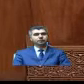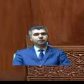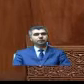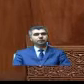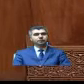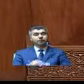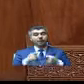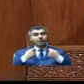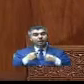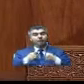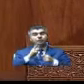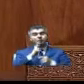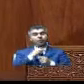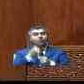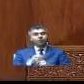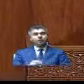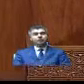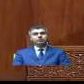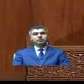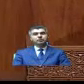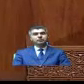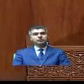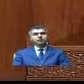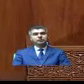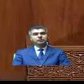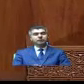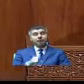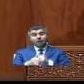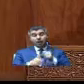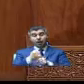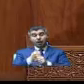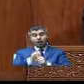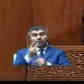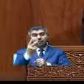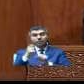السيد رئيس الحكومة، تعتبر سنة